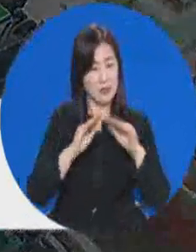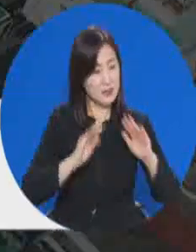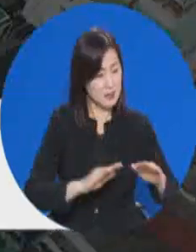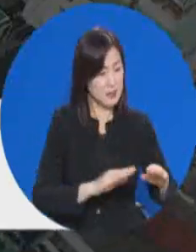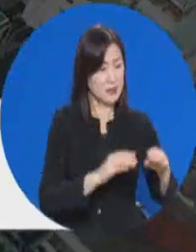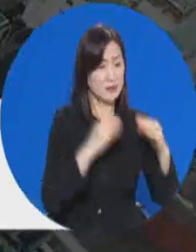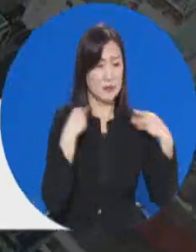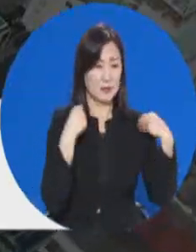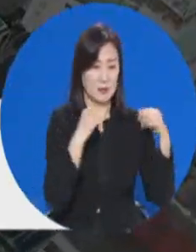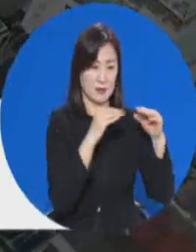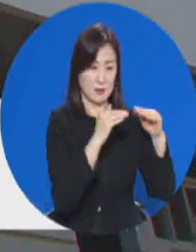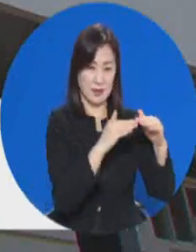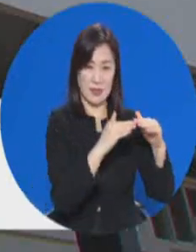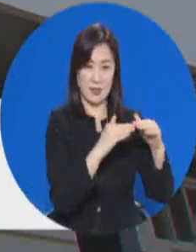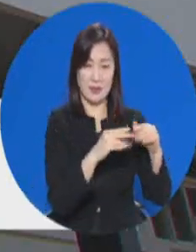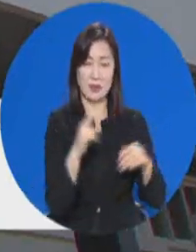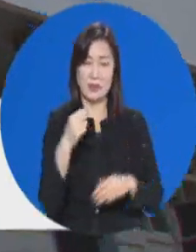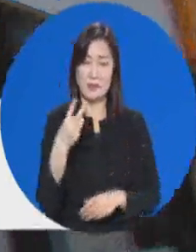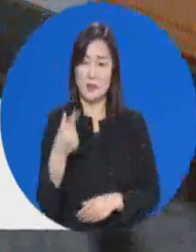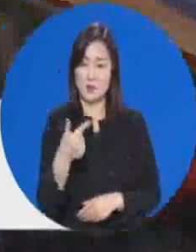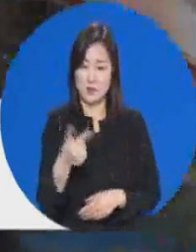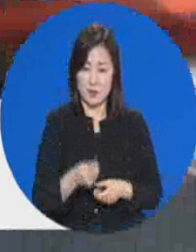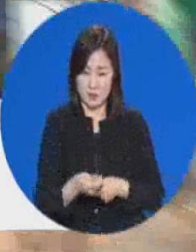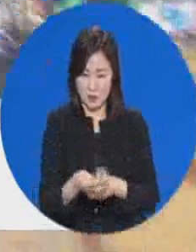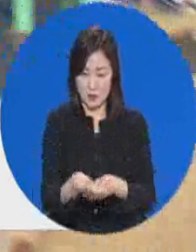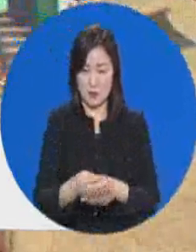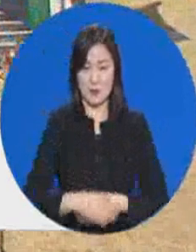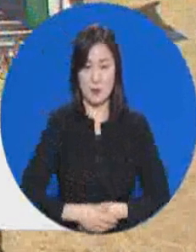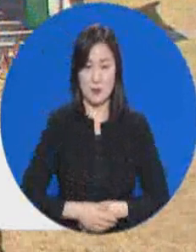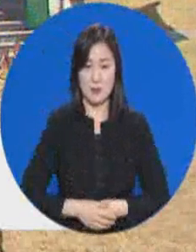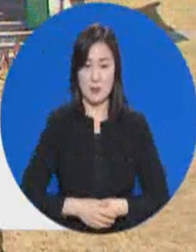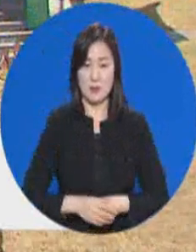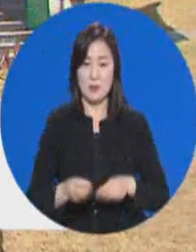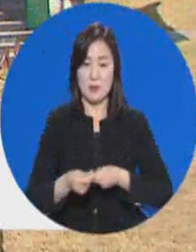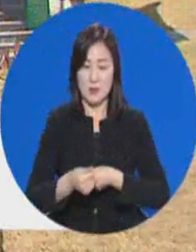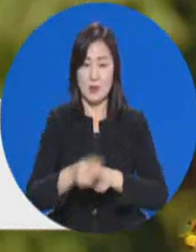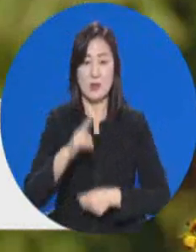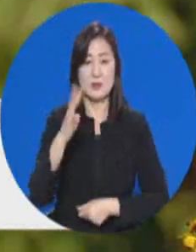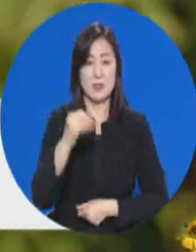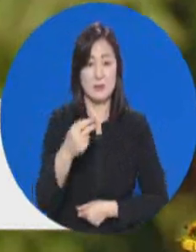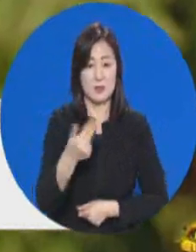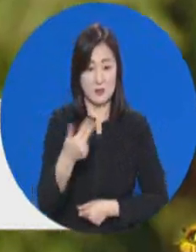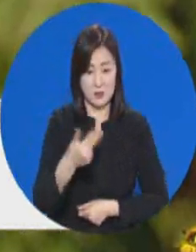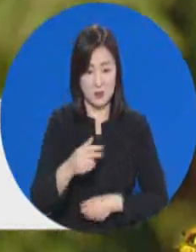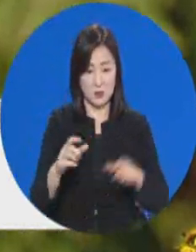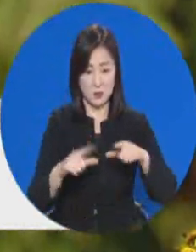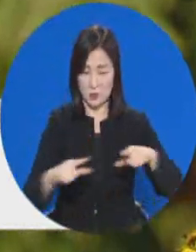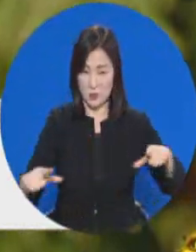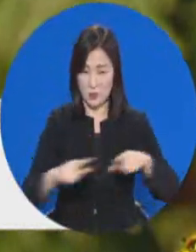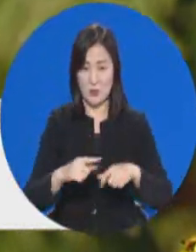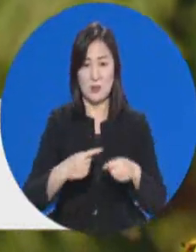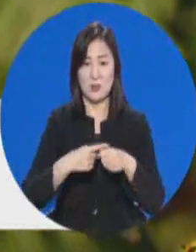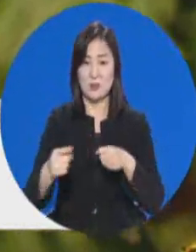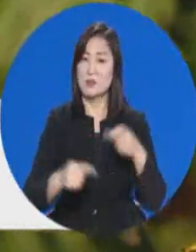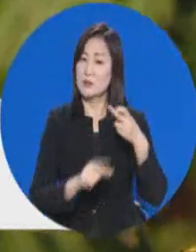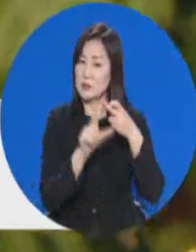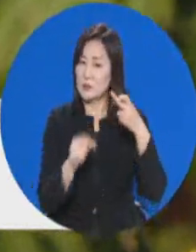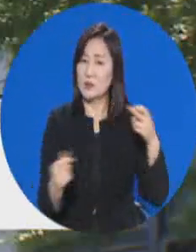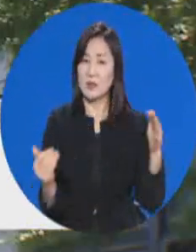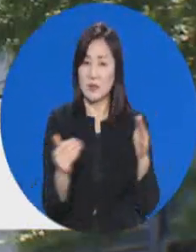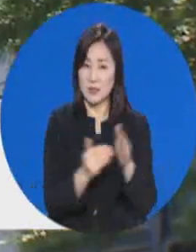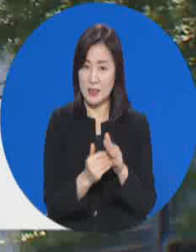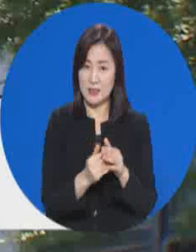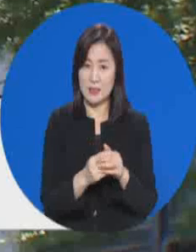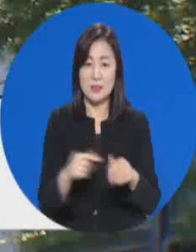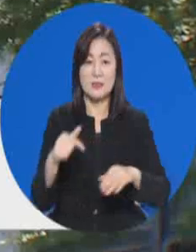부지를 포함해 대지 면적 2만 6천 제곱미터, 연면적 4만 7천 제곱미터 규모로 내년 12월까지